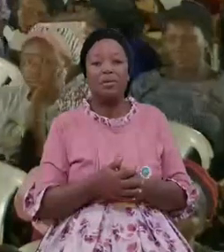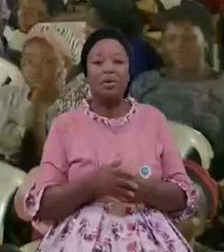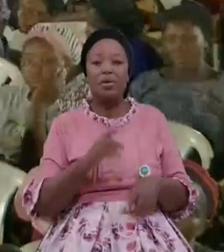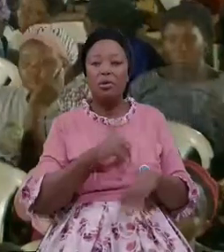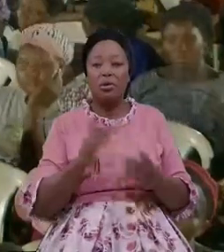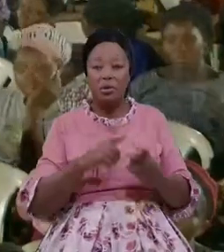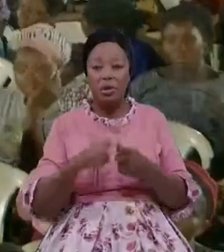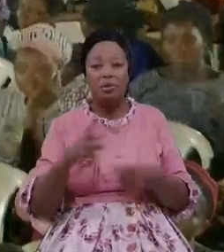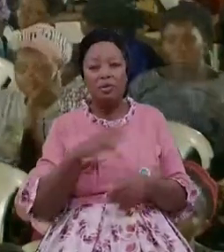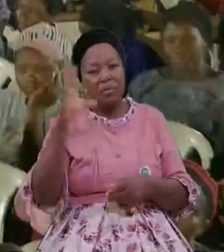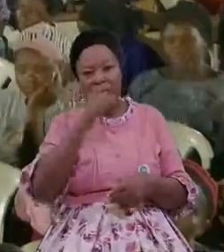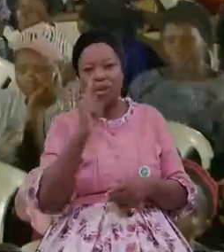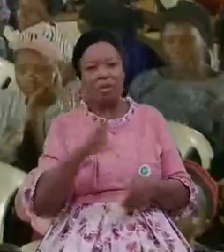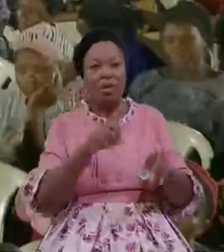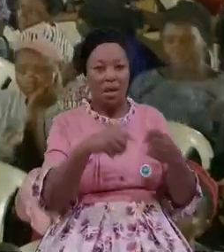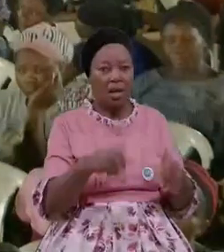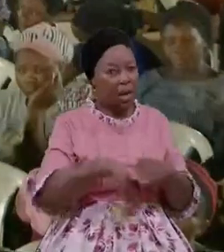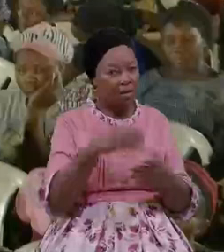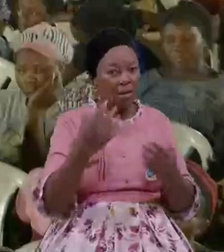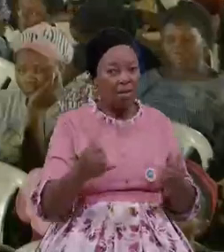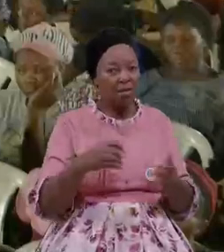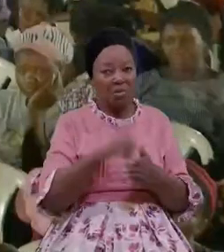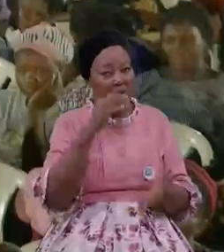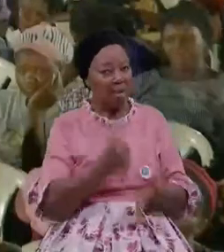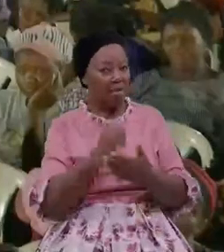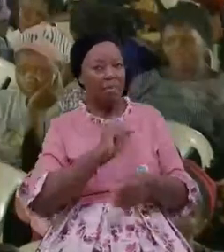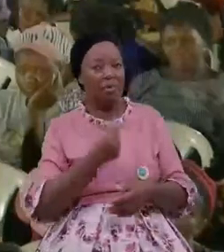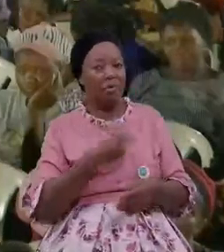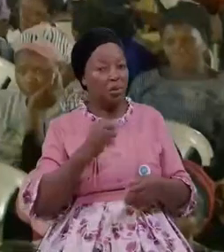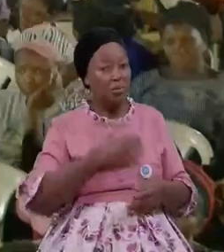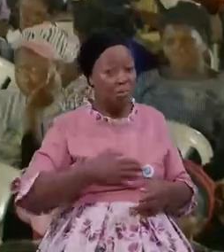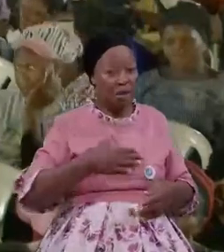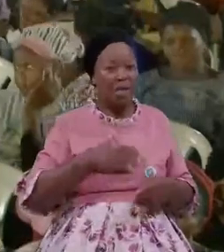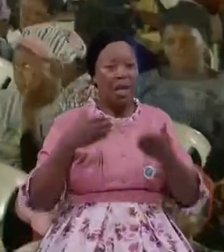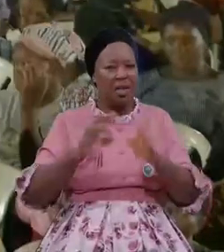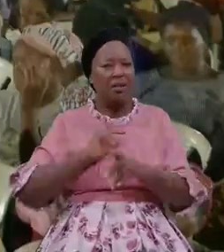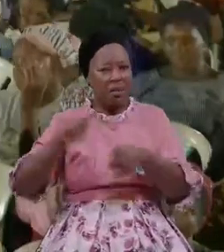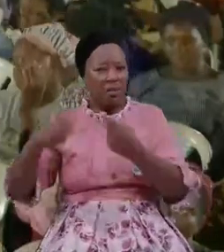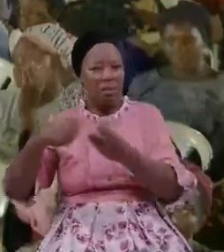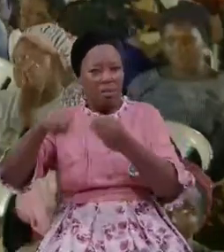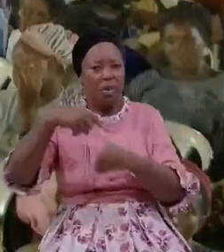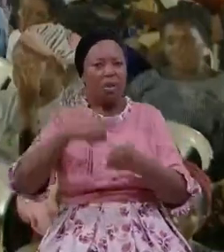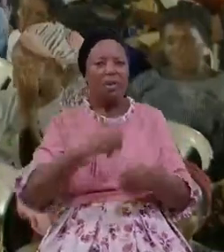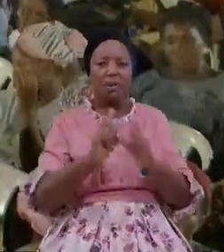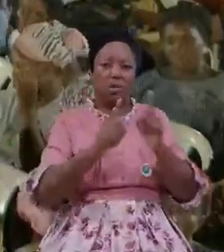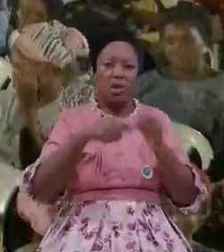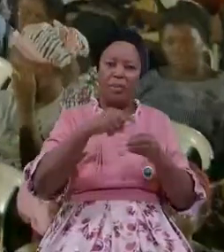that person is no more connected with conven please because shall send the message to them